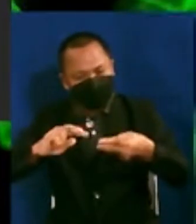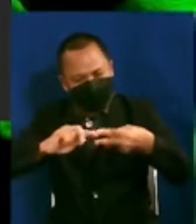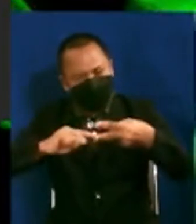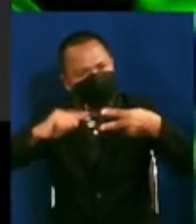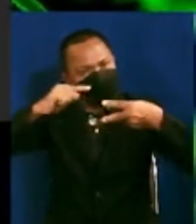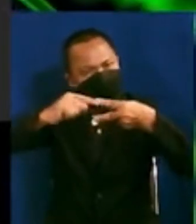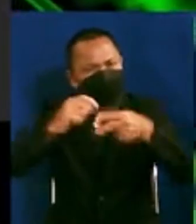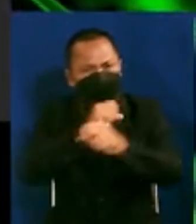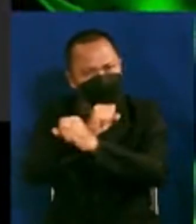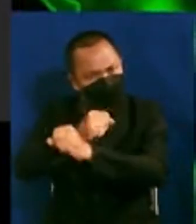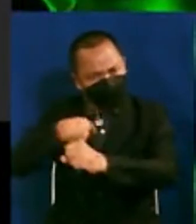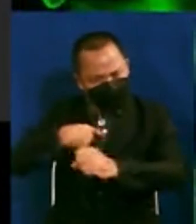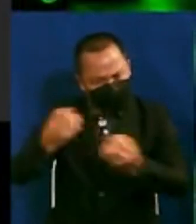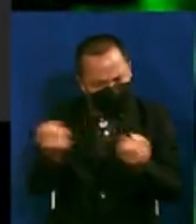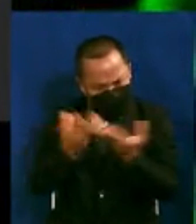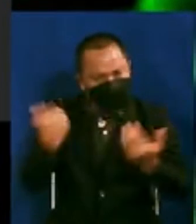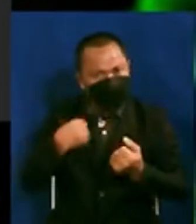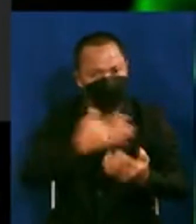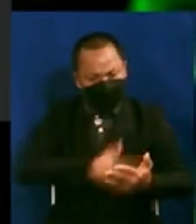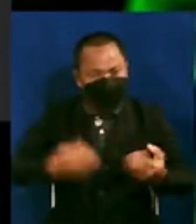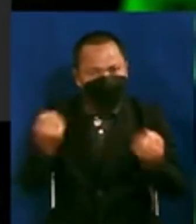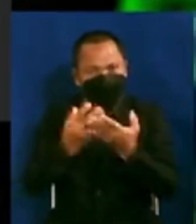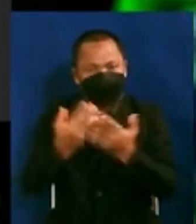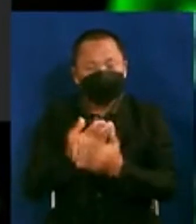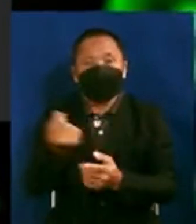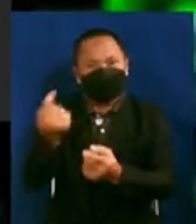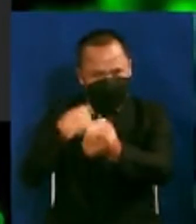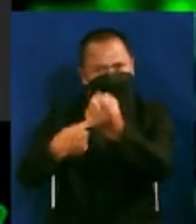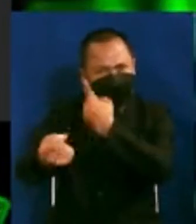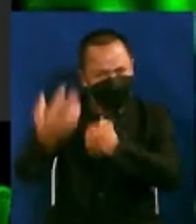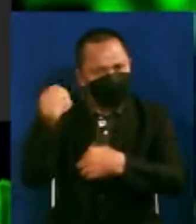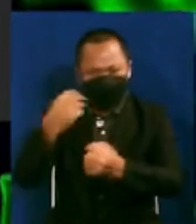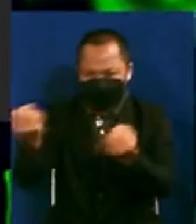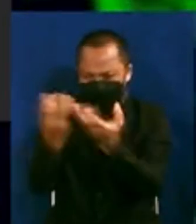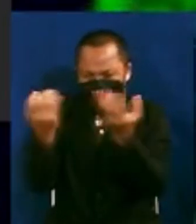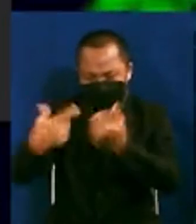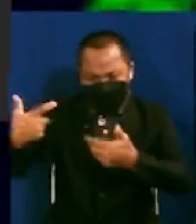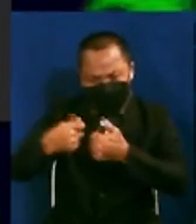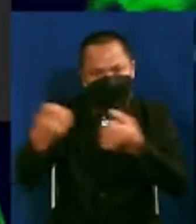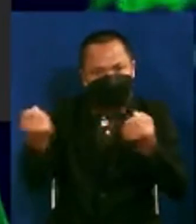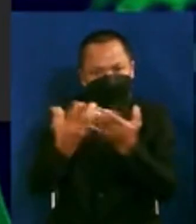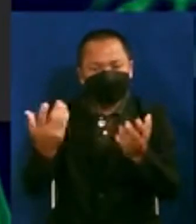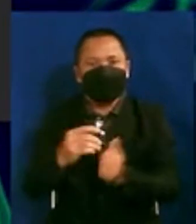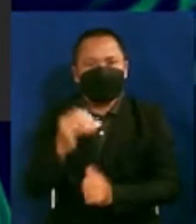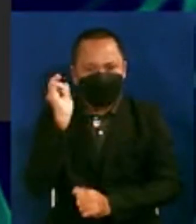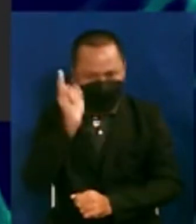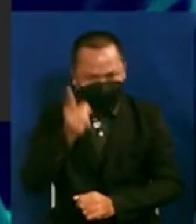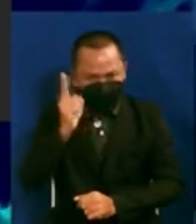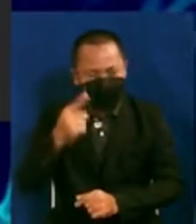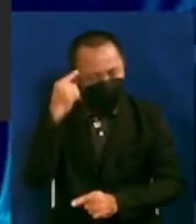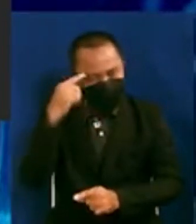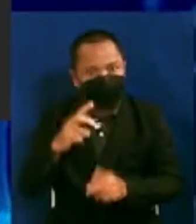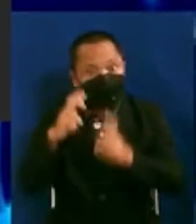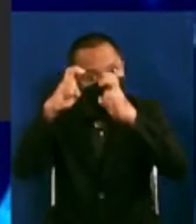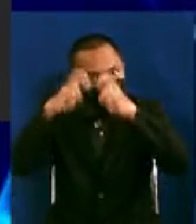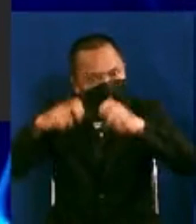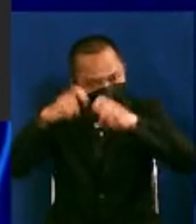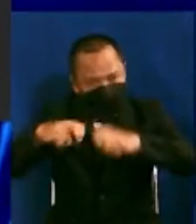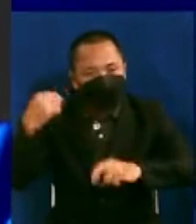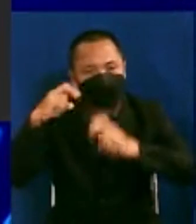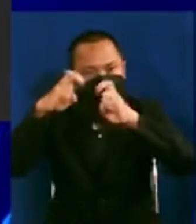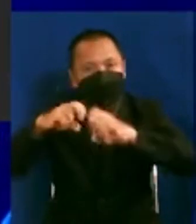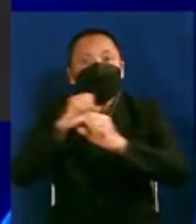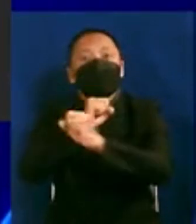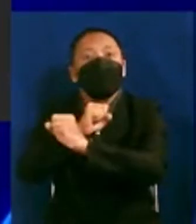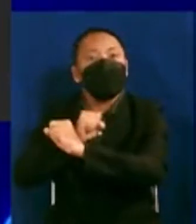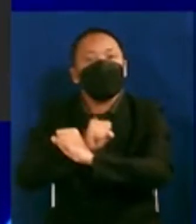แล้วเนี่ยจะปลอดภัยไหมนะครับทุกคนต้องถามเลยว่าปลอดภัยไหมแน่นอนจำเป็นที่จะต้องมีการศึกษาความป